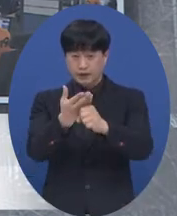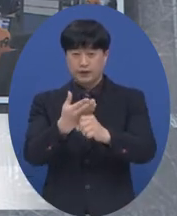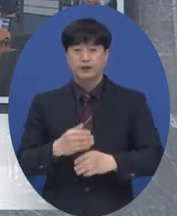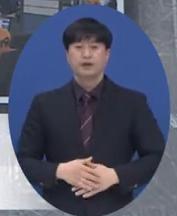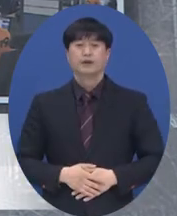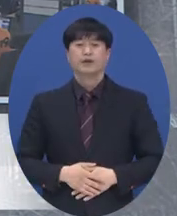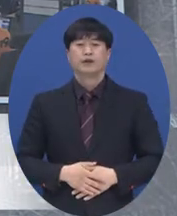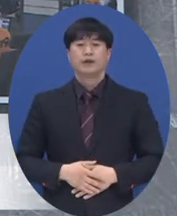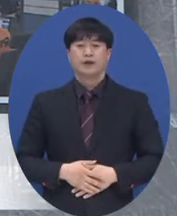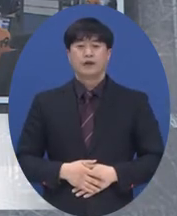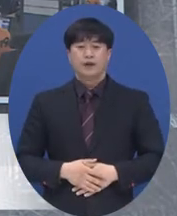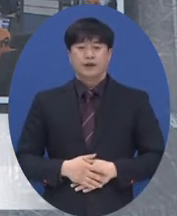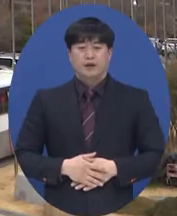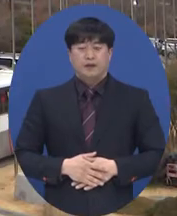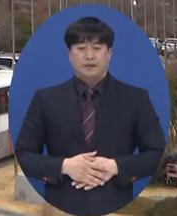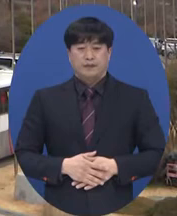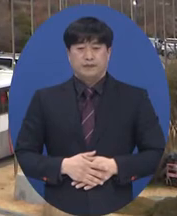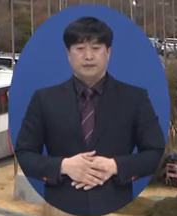알아보겠습니다